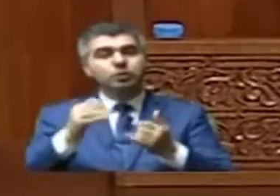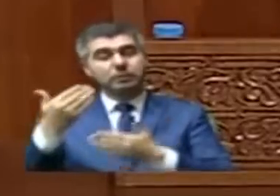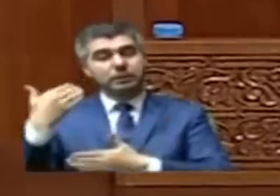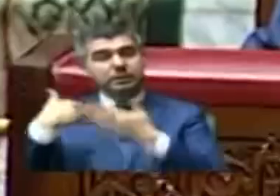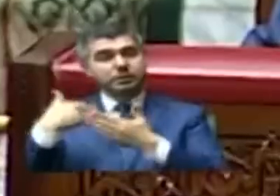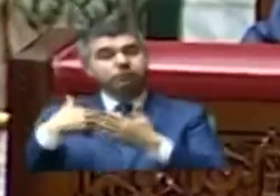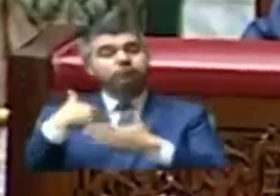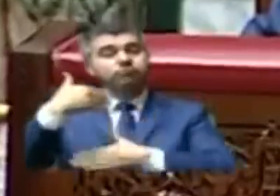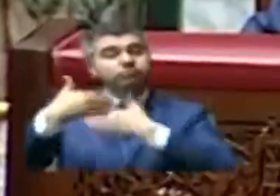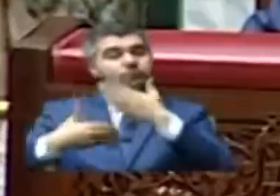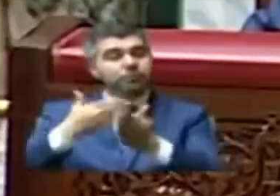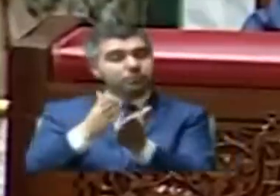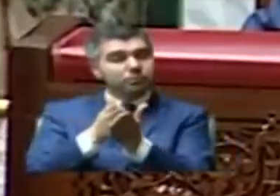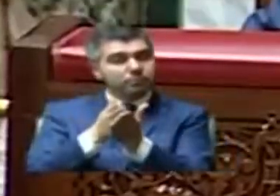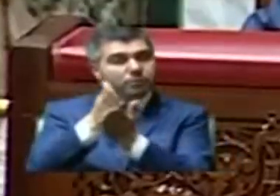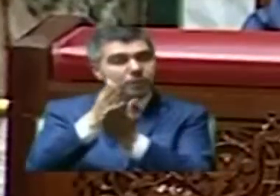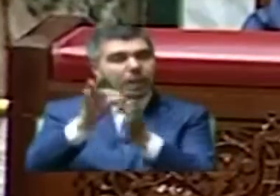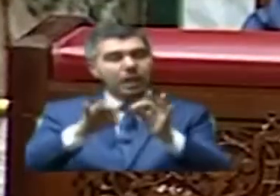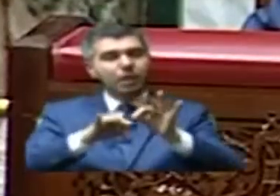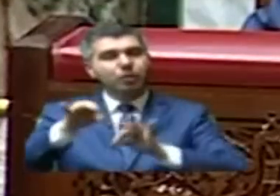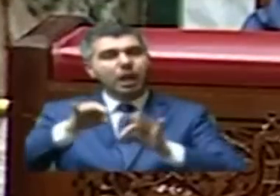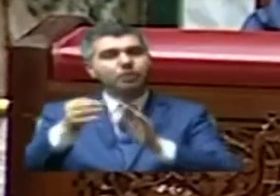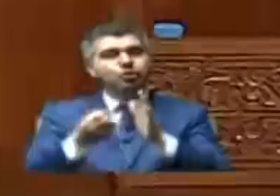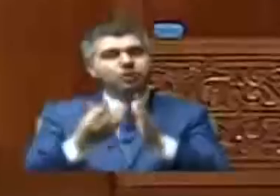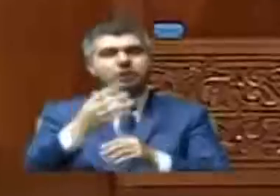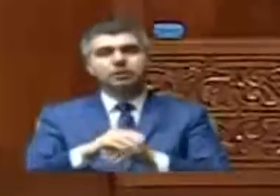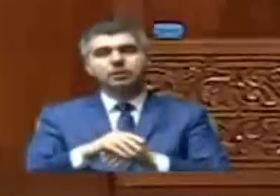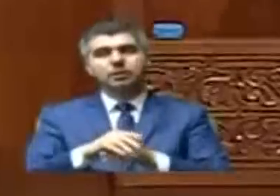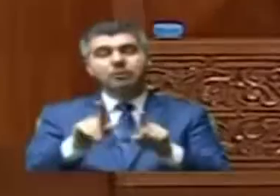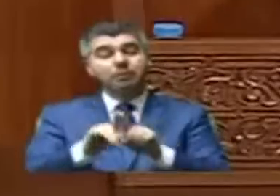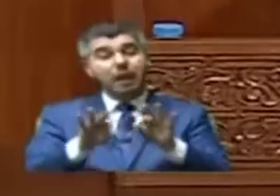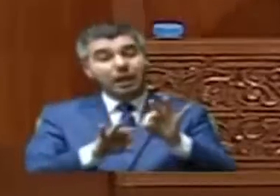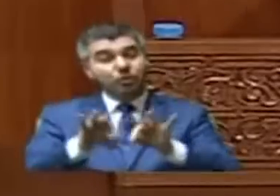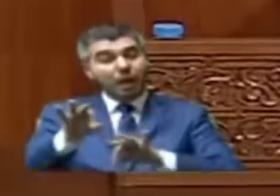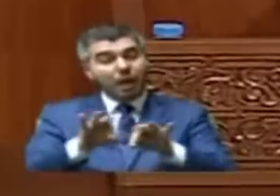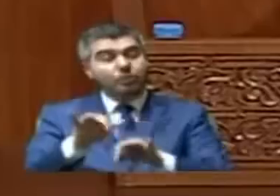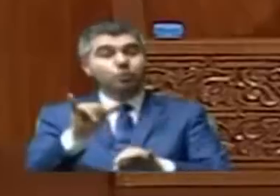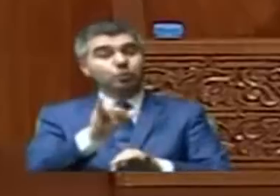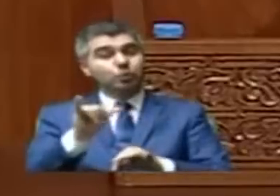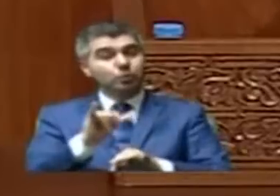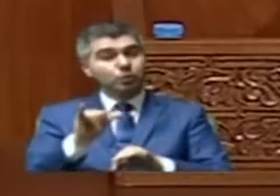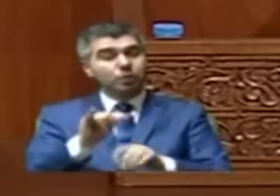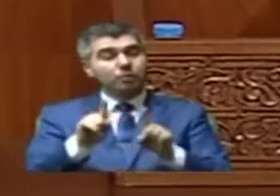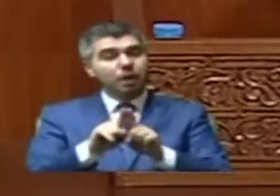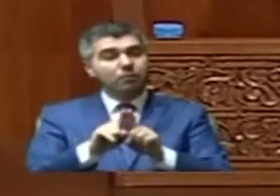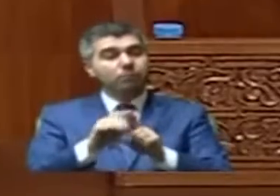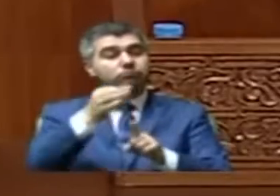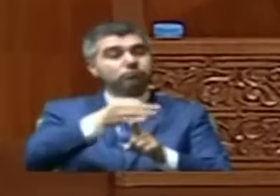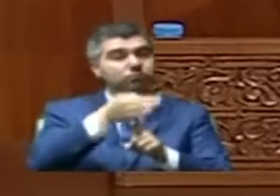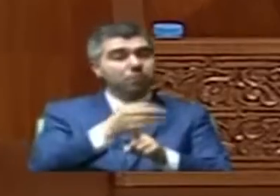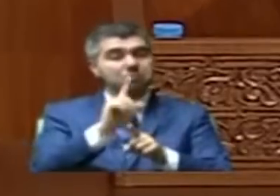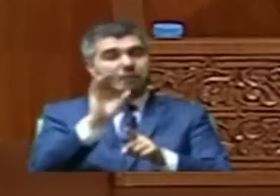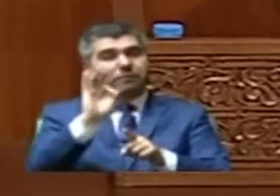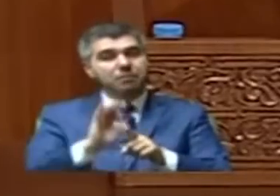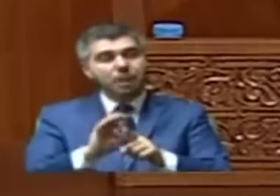وها الخط السير اللي غادي نمشيو فيه، وها الإجراءات اللي غادي نديروها. هذوك الإجراءات قولوا لنا هذه الإجراءات ماشي دقيقة، هذه الإجراءات